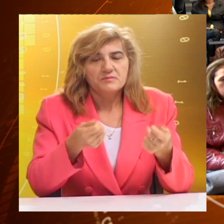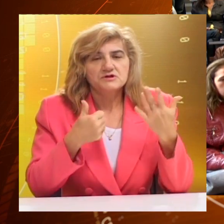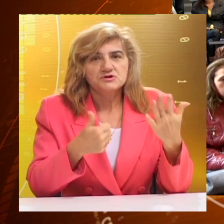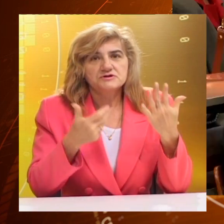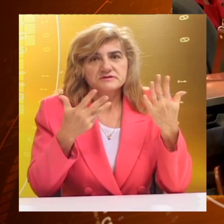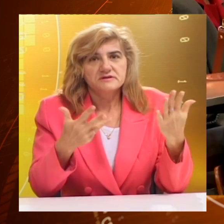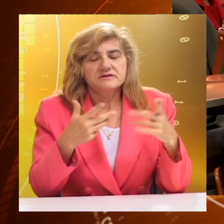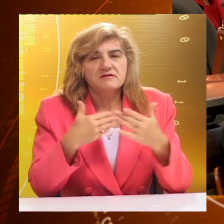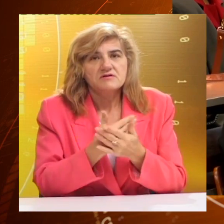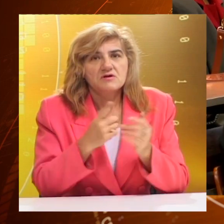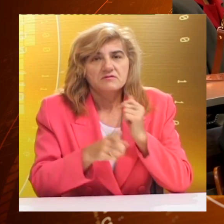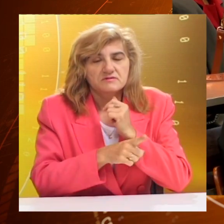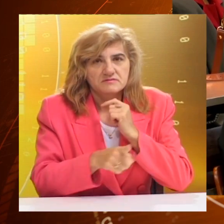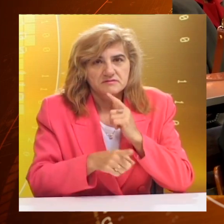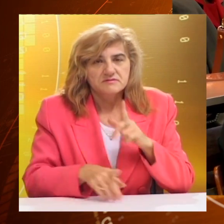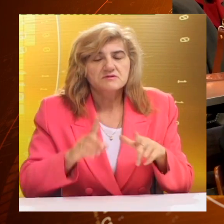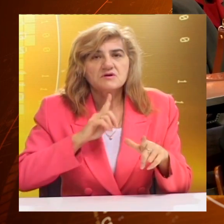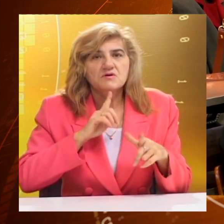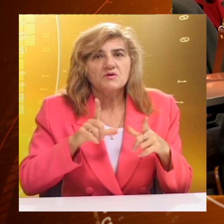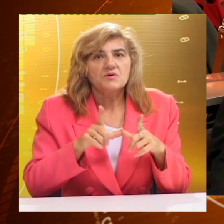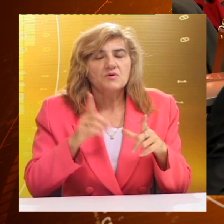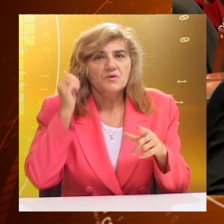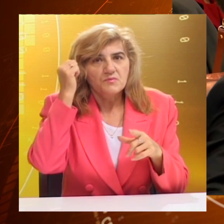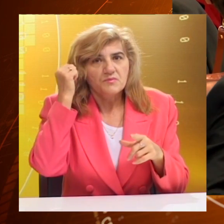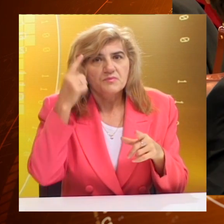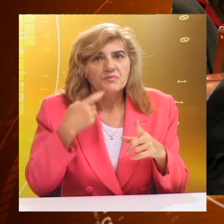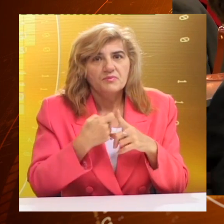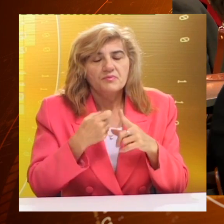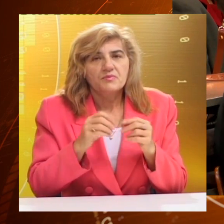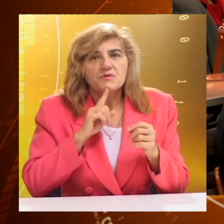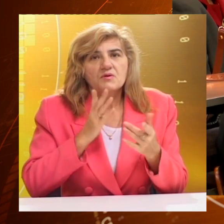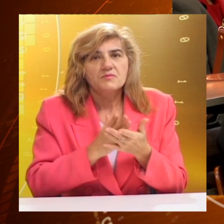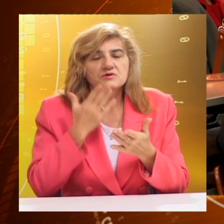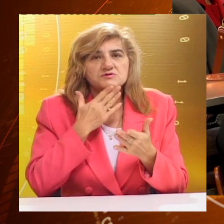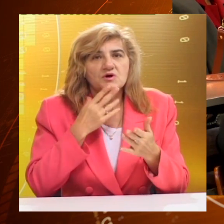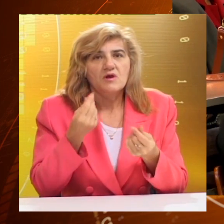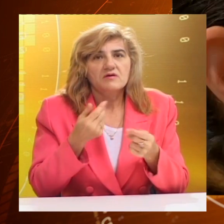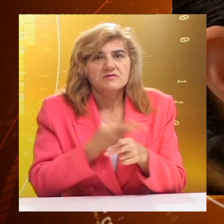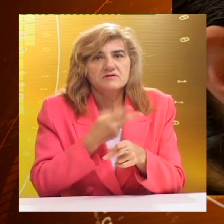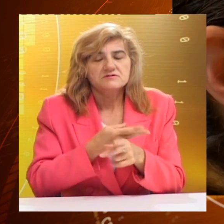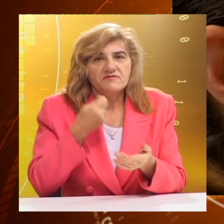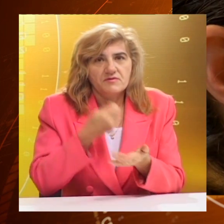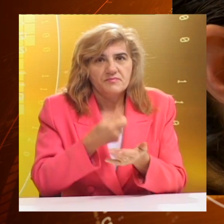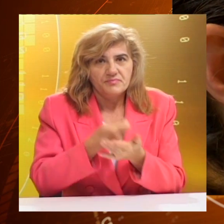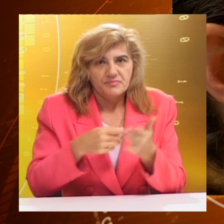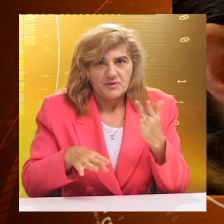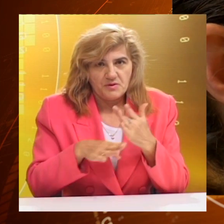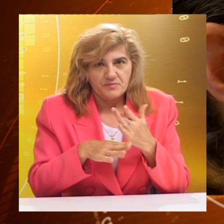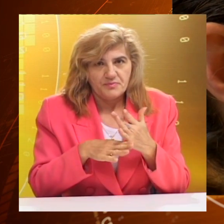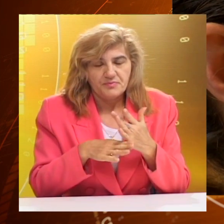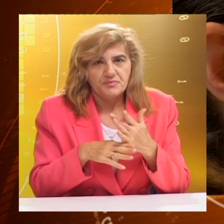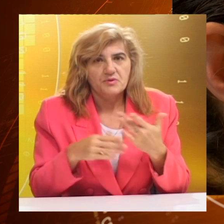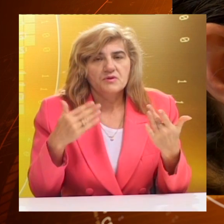upisano je i 69 Brucoša na odeljenju ove visokoškolske ustanove u Bujanovcu, koji će studirati o trošku budžeta. Poželevši